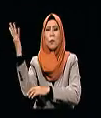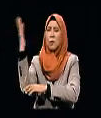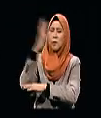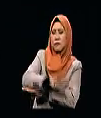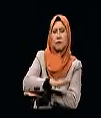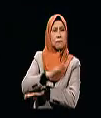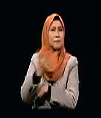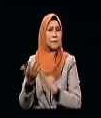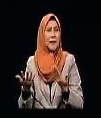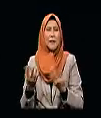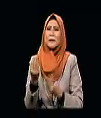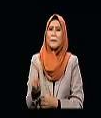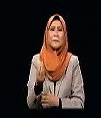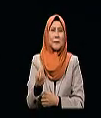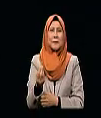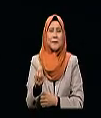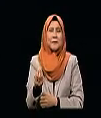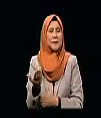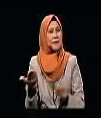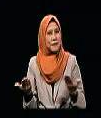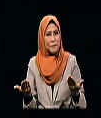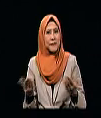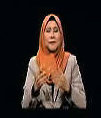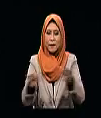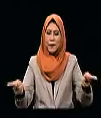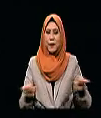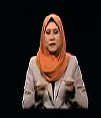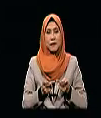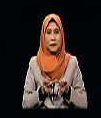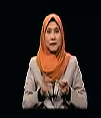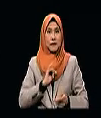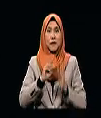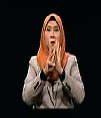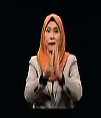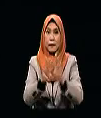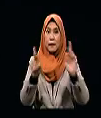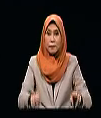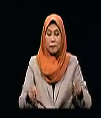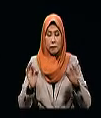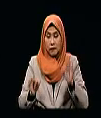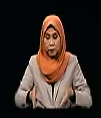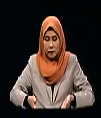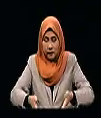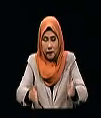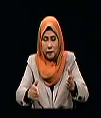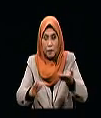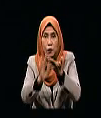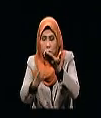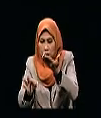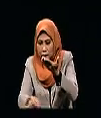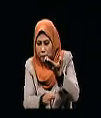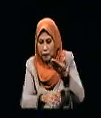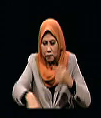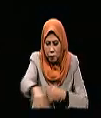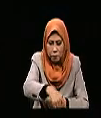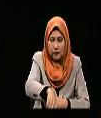rasa perkara itu terlampau kecil sebab di kawasan dia, saya sebagai wakil rakyat, kalau ada jalan berlubang, kalau ada pokok tumbang,